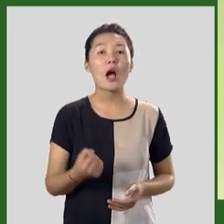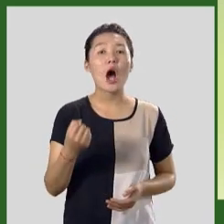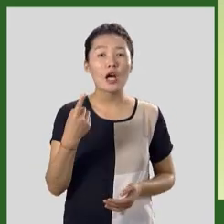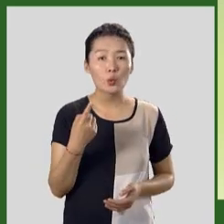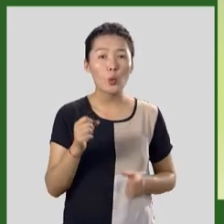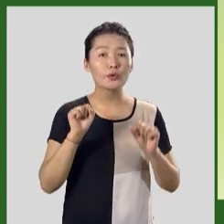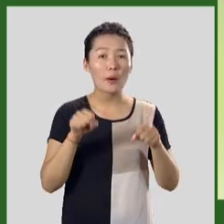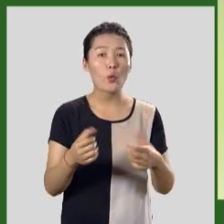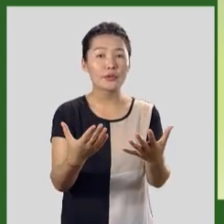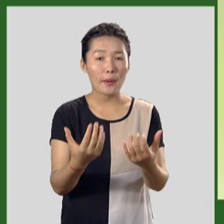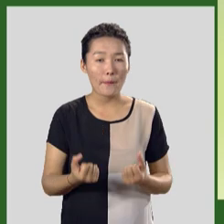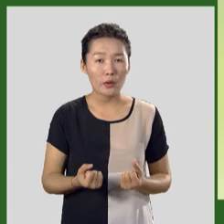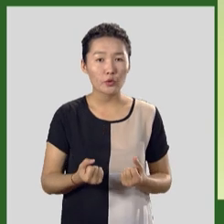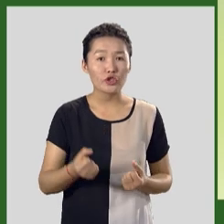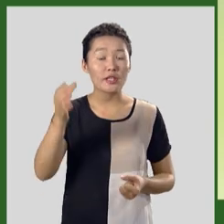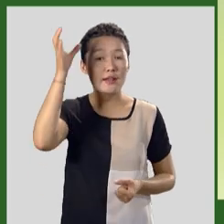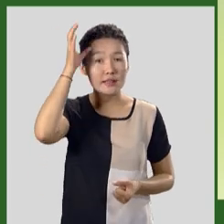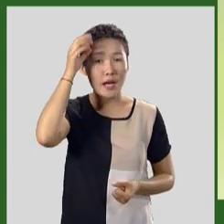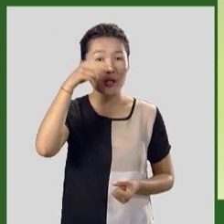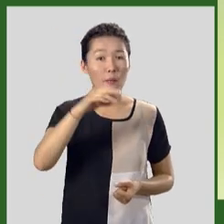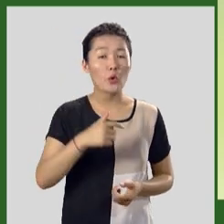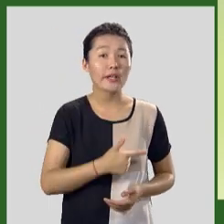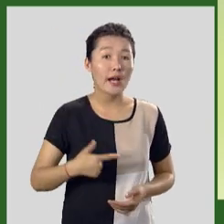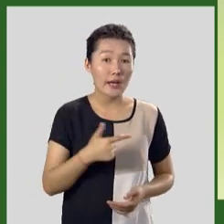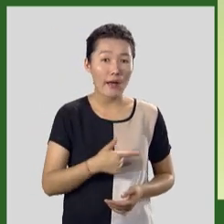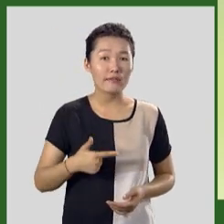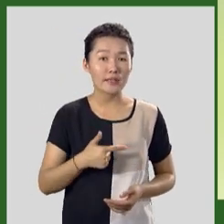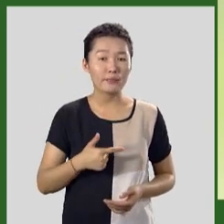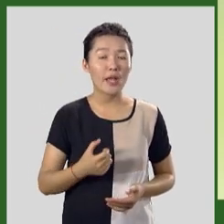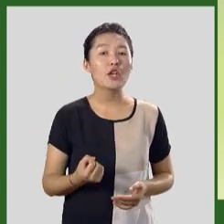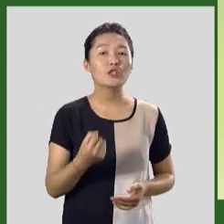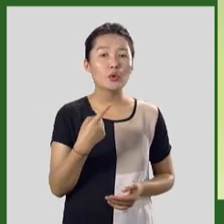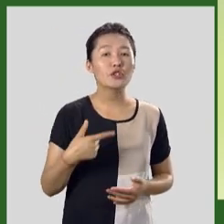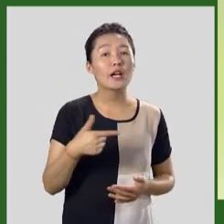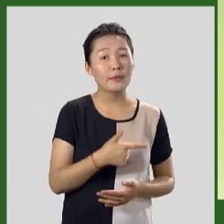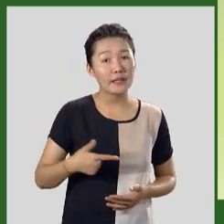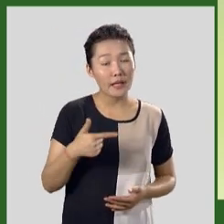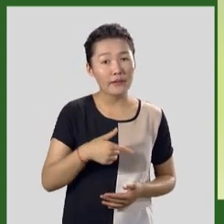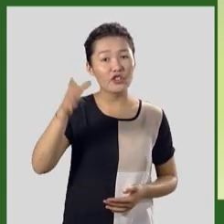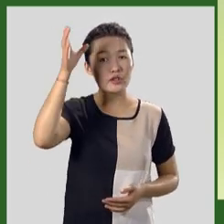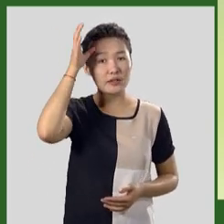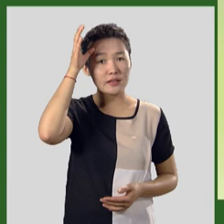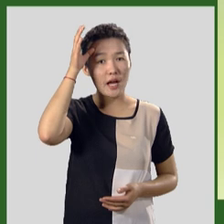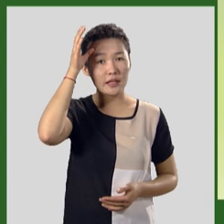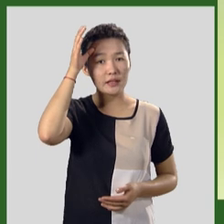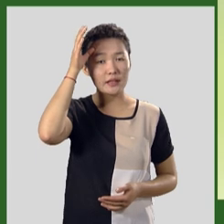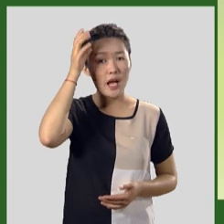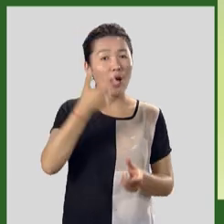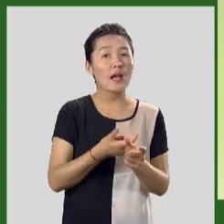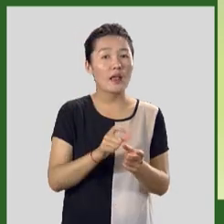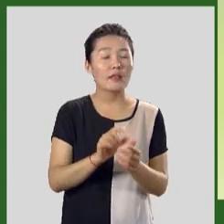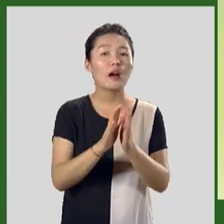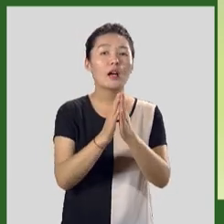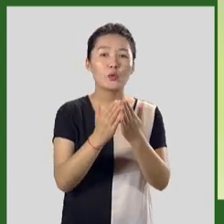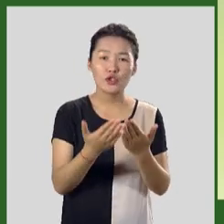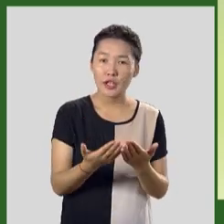Откуда можно почерпнуть знания по географии? Источниками географических знаний служат